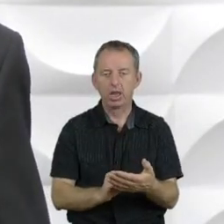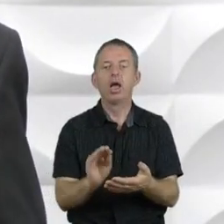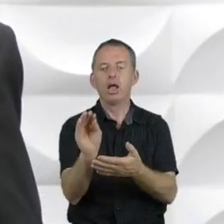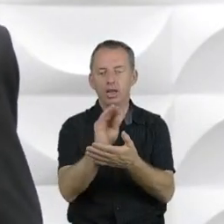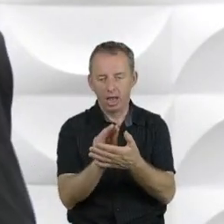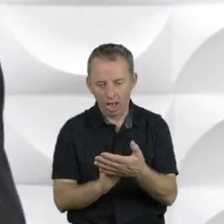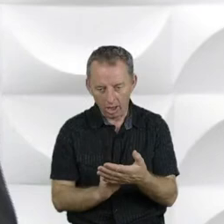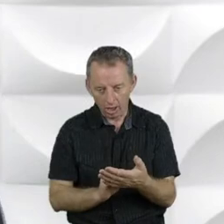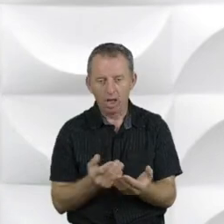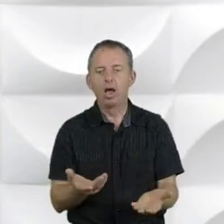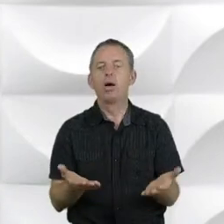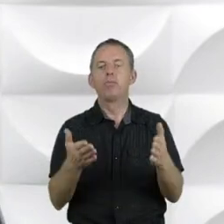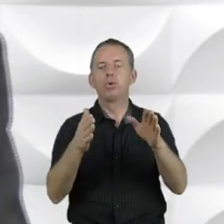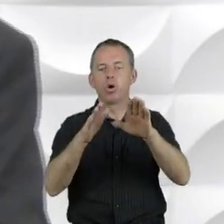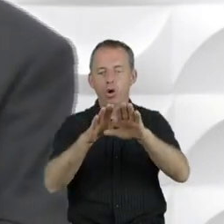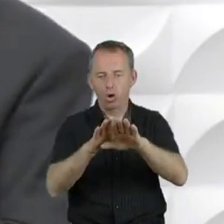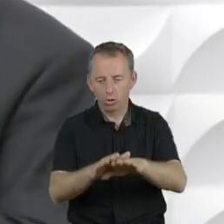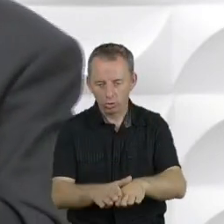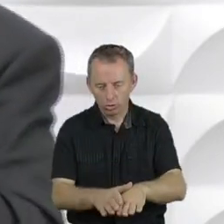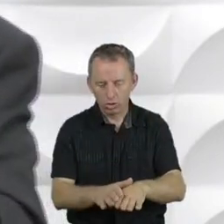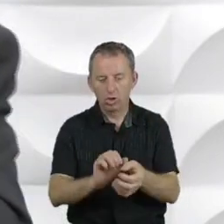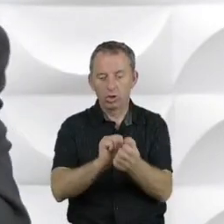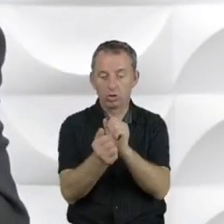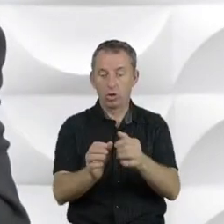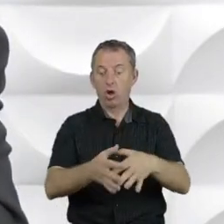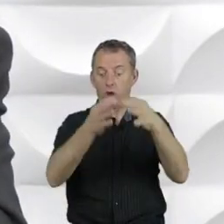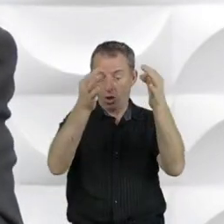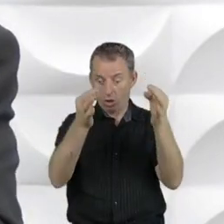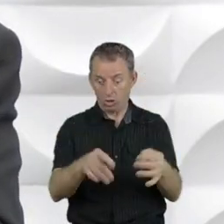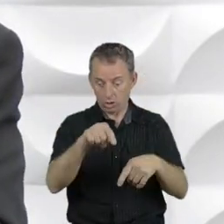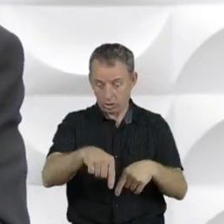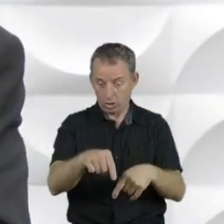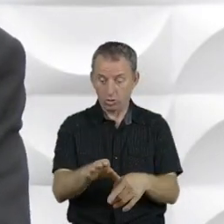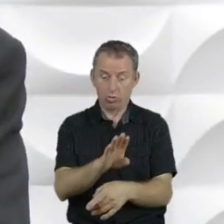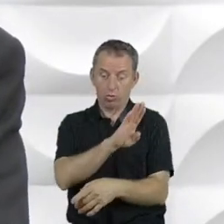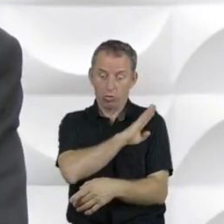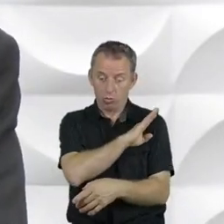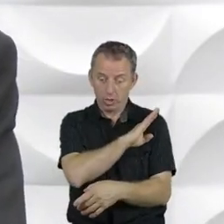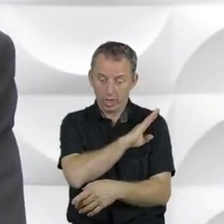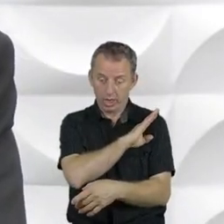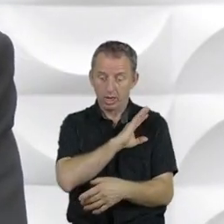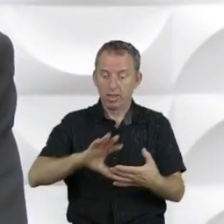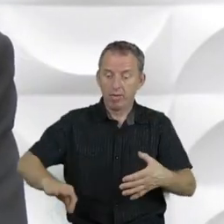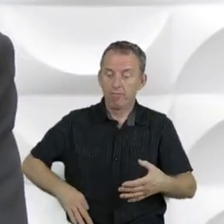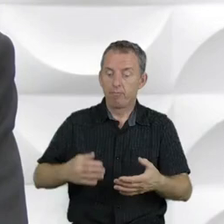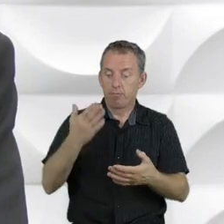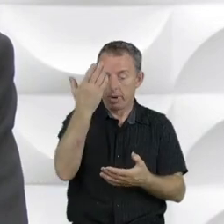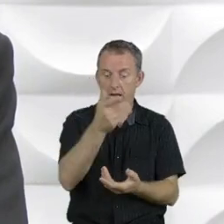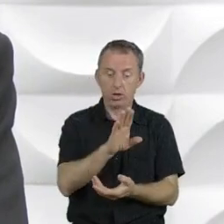Napisz, błogosławieni są odtąd umarli, którzy w Panu umierają.